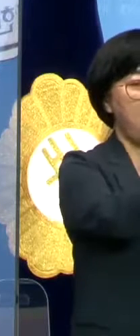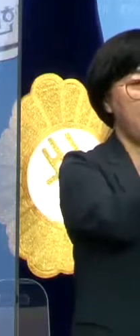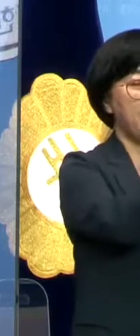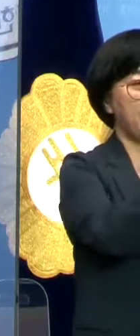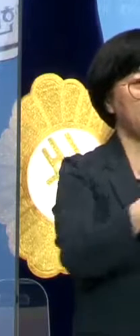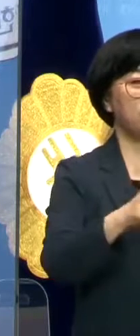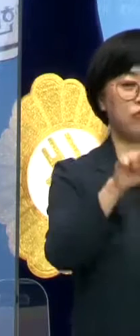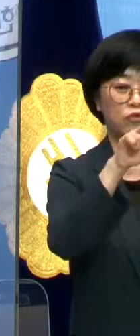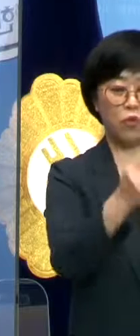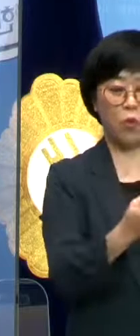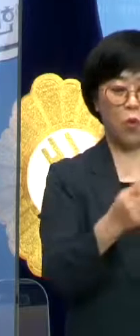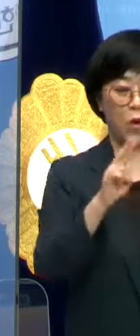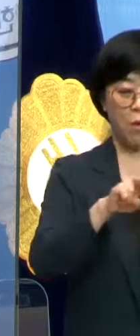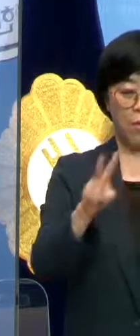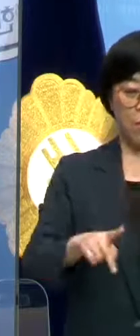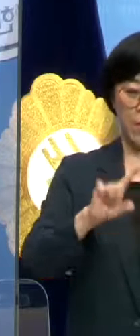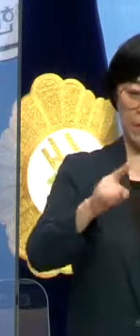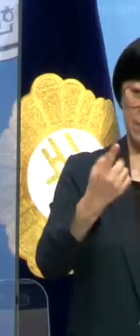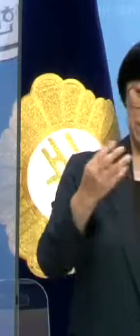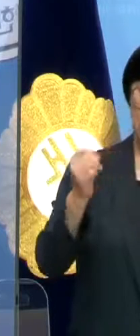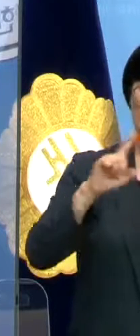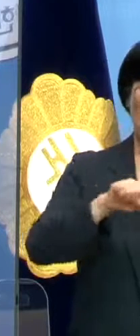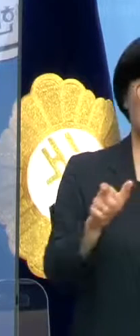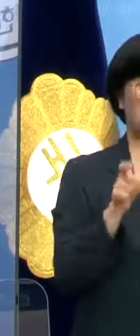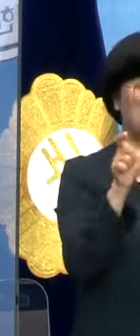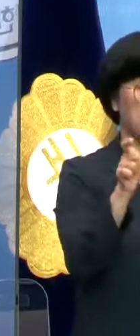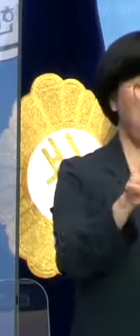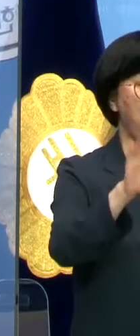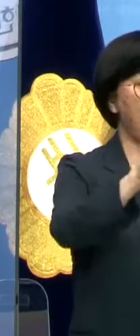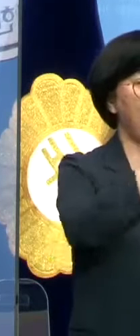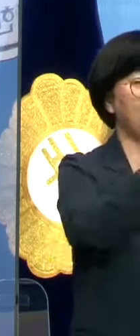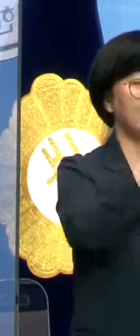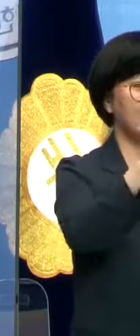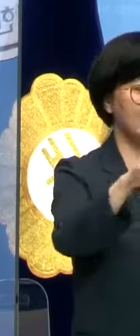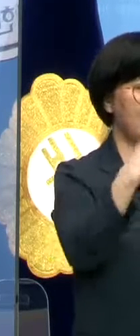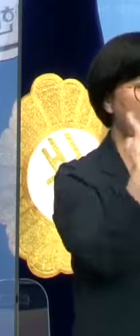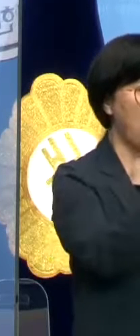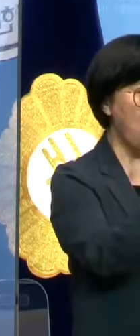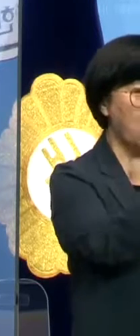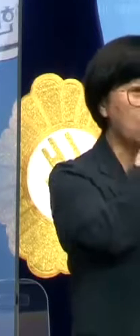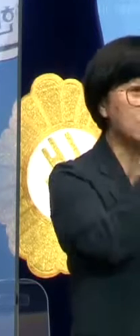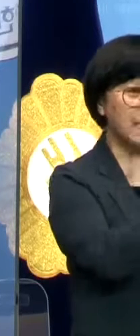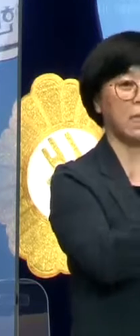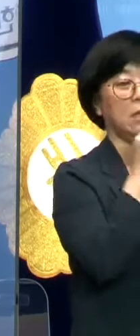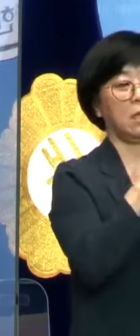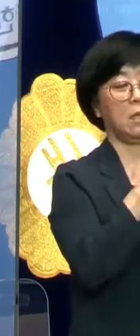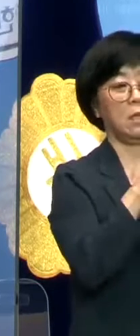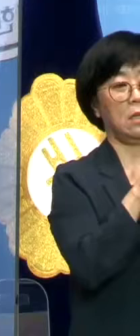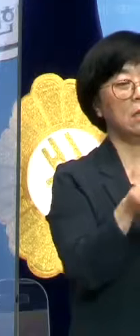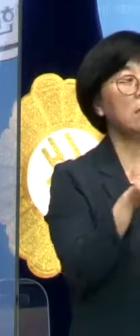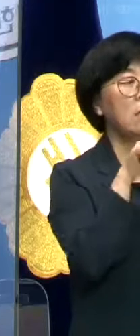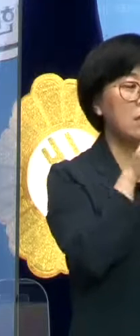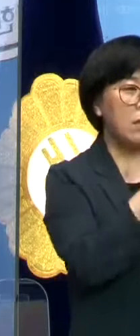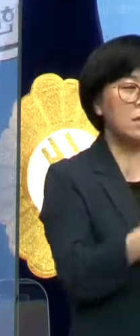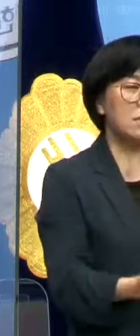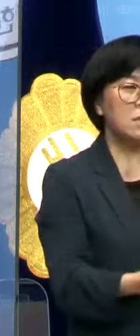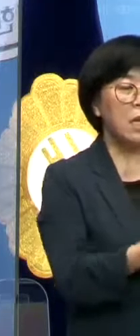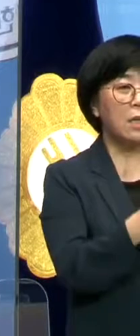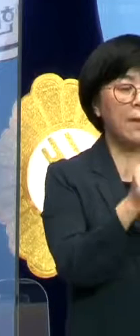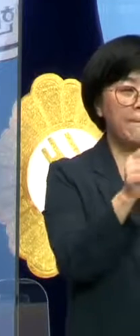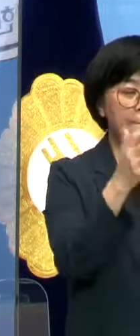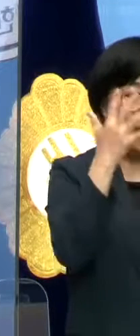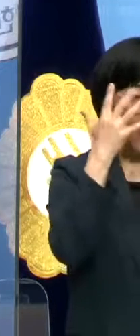111 2조에 규정된 왕실 뭐 독재가 있습니다 태국에서 왕실 모두 억제는 최대 징역